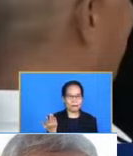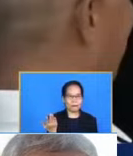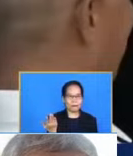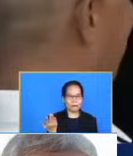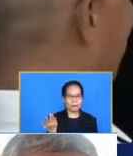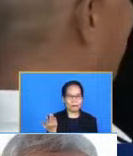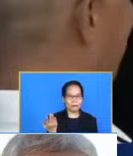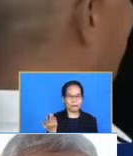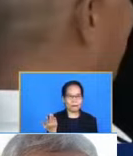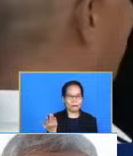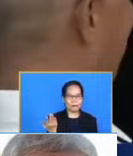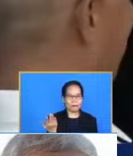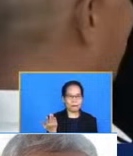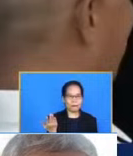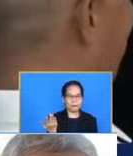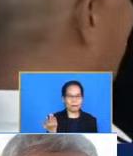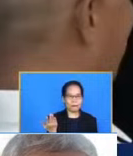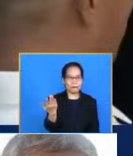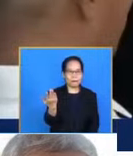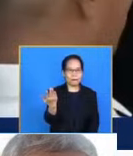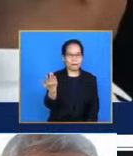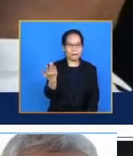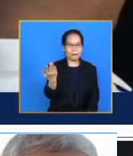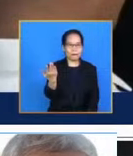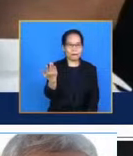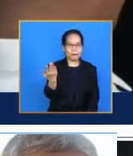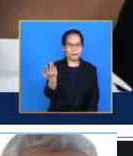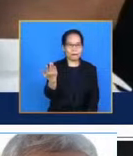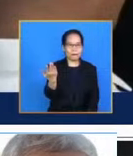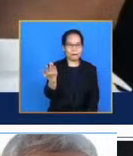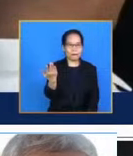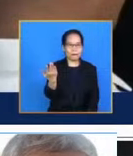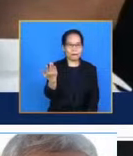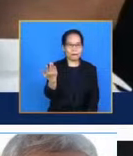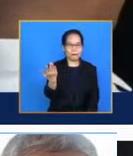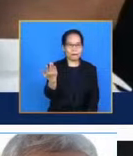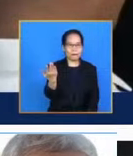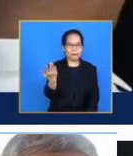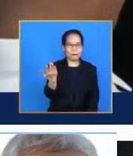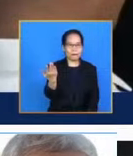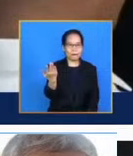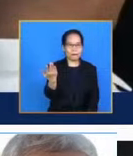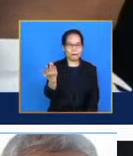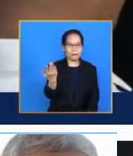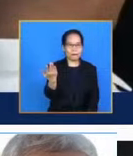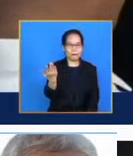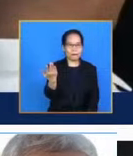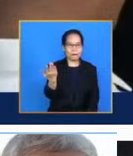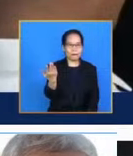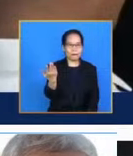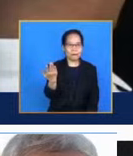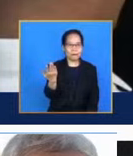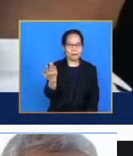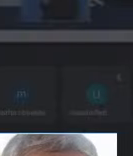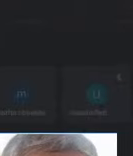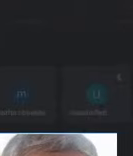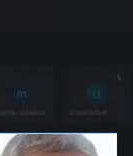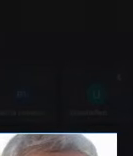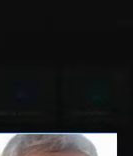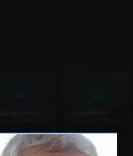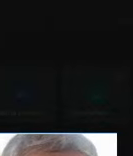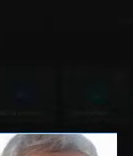Nanonood ka ba ng pasalamat ngayon? Recite, sige po. Ay, hindi na po. Hindi ko na trip yung ano. Dating